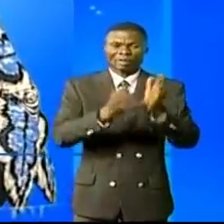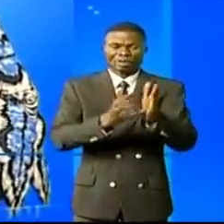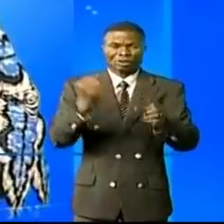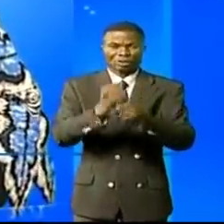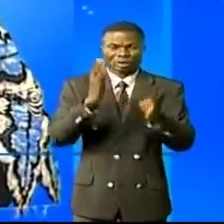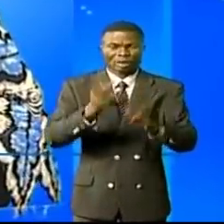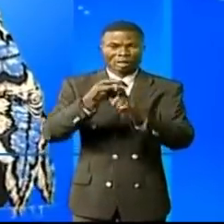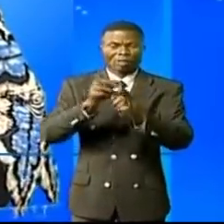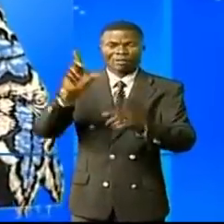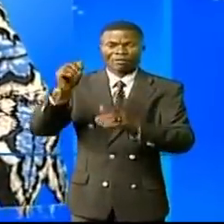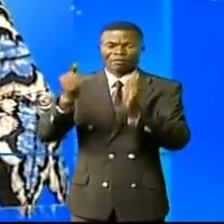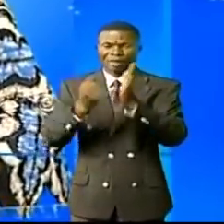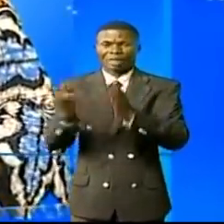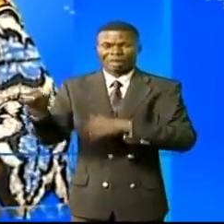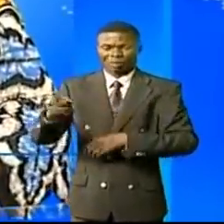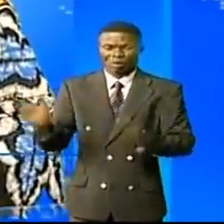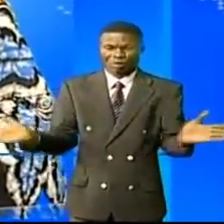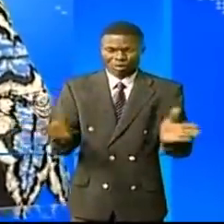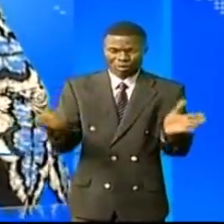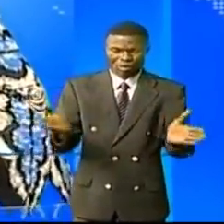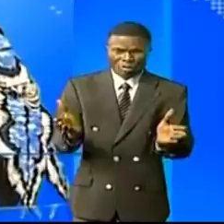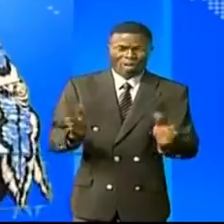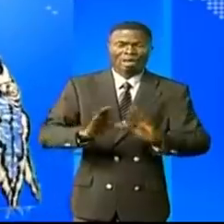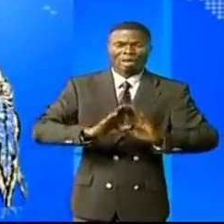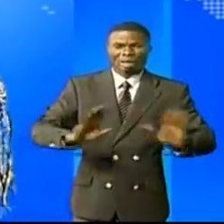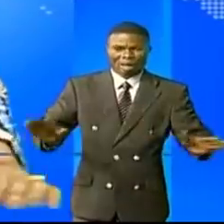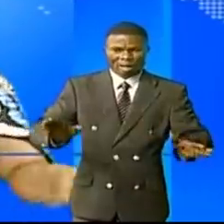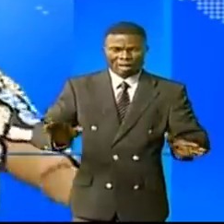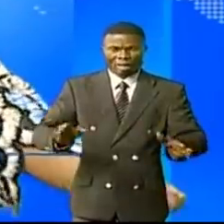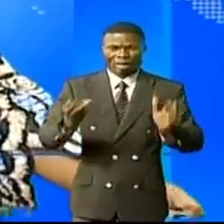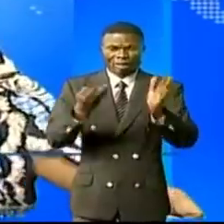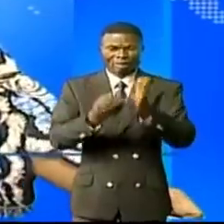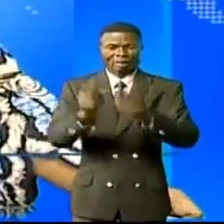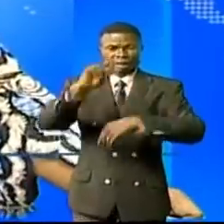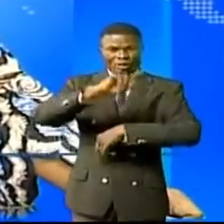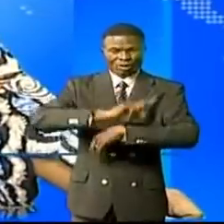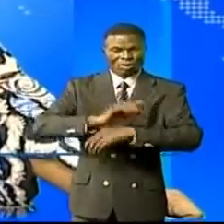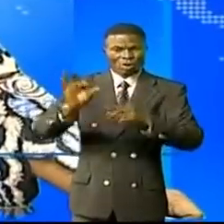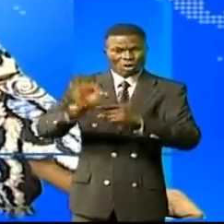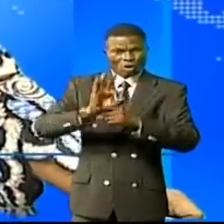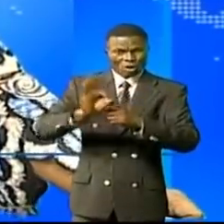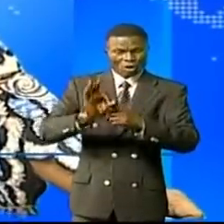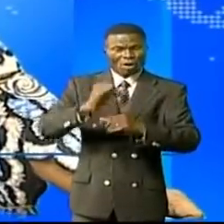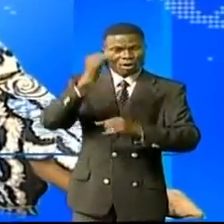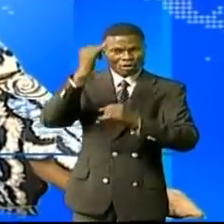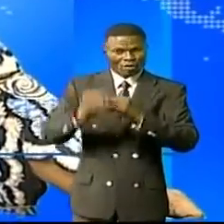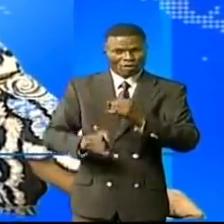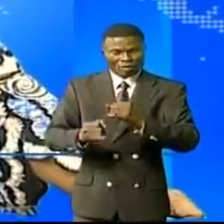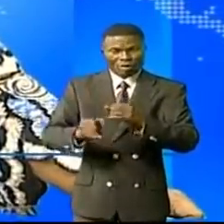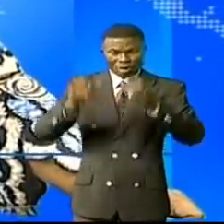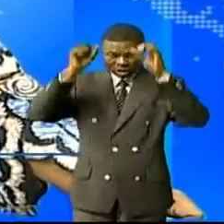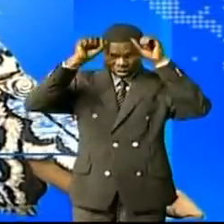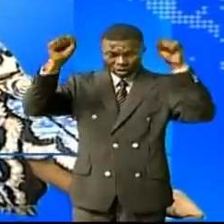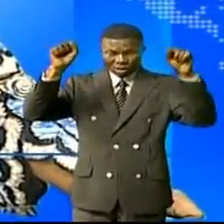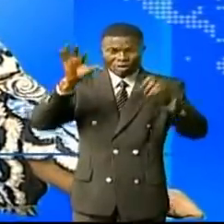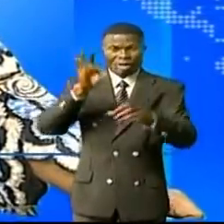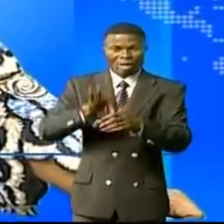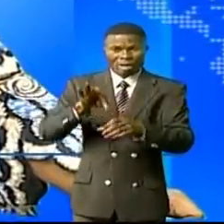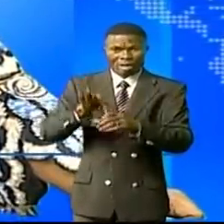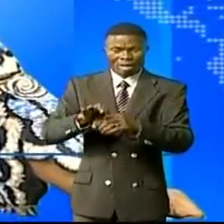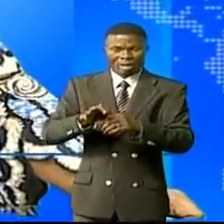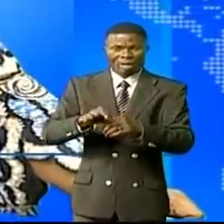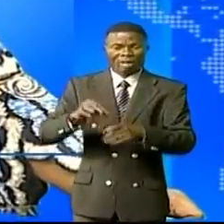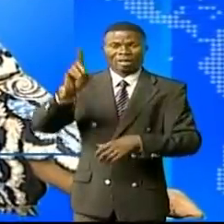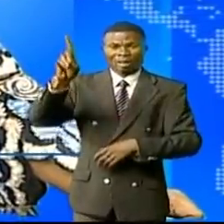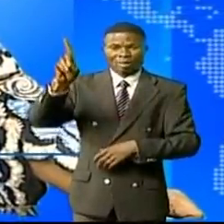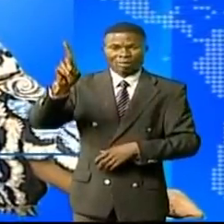26 provinces viennent de renforcer leurs capacités pendant 7 jours. Ces assises ont été clôturées par le président de la CENI, Dini Kedima,